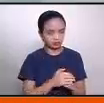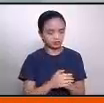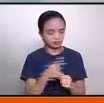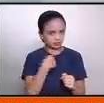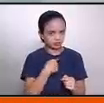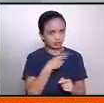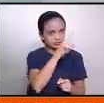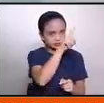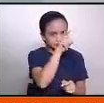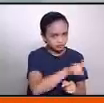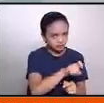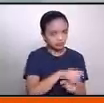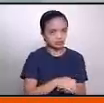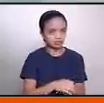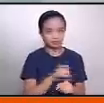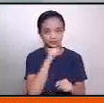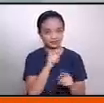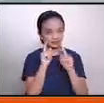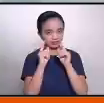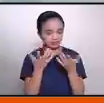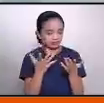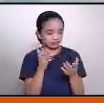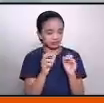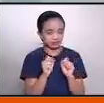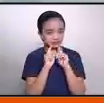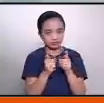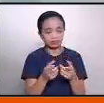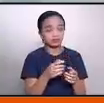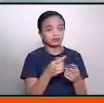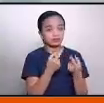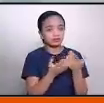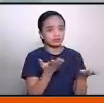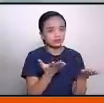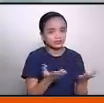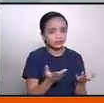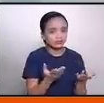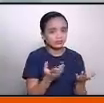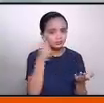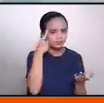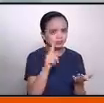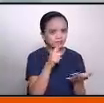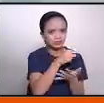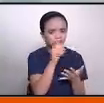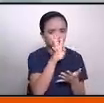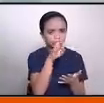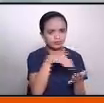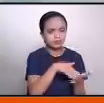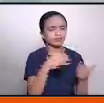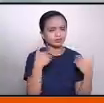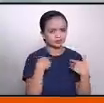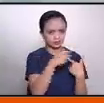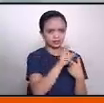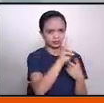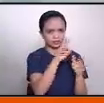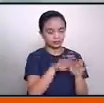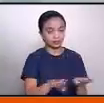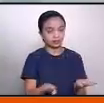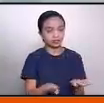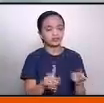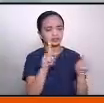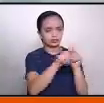tinatanong ko lang po kayo, sir. Pwede yung sagutin, pwede hindi. Saan makakarating yung 4,000? Dalawa pong anak ninyo. At isa pa,